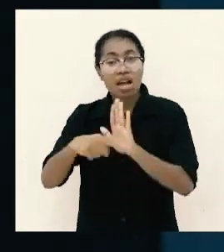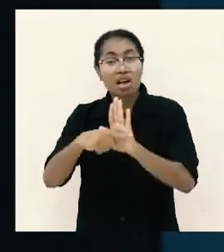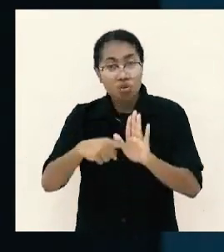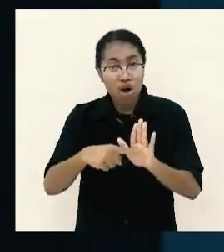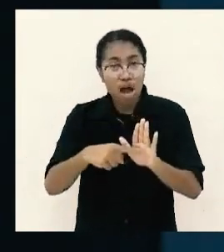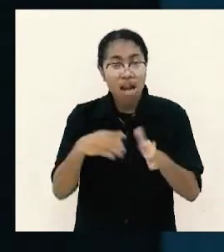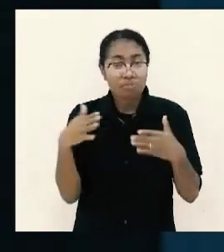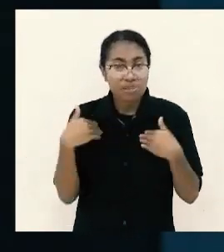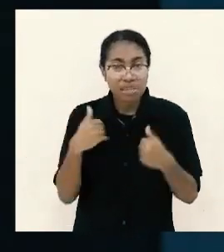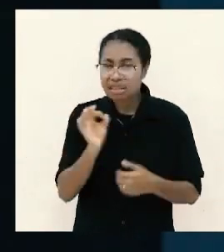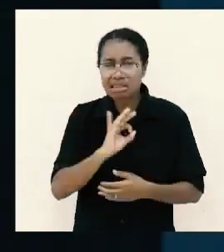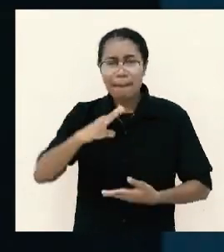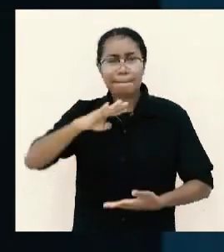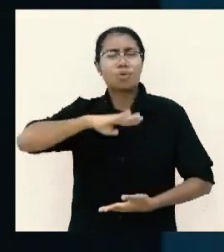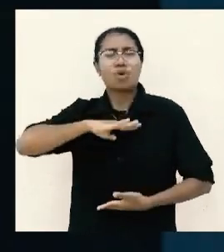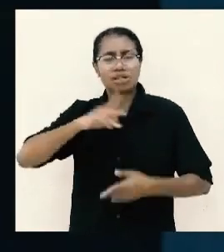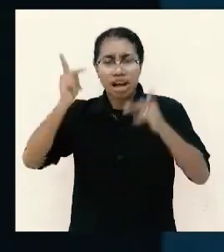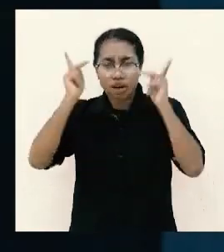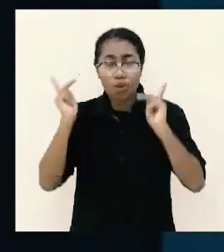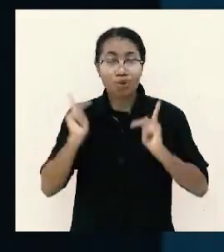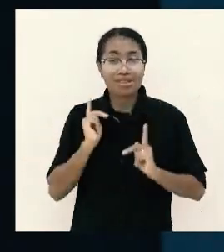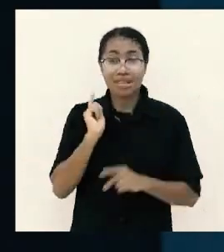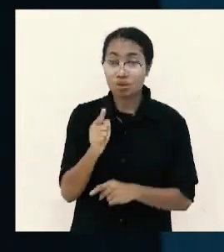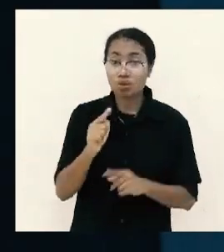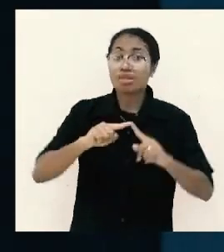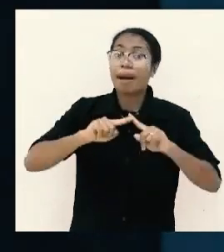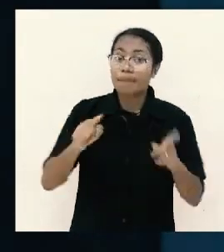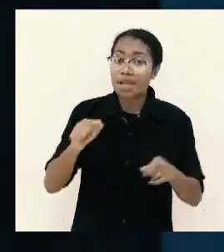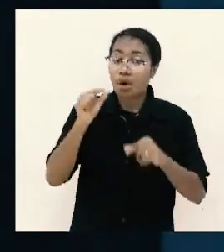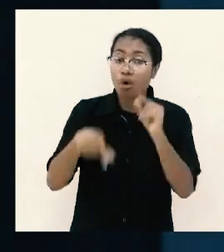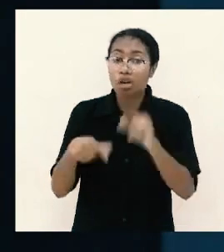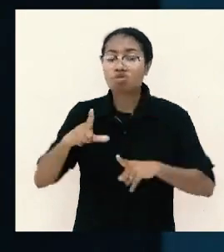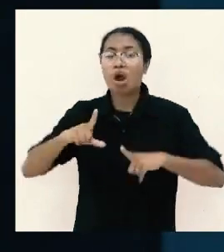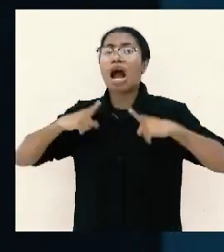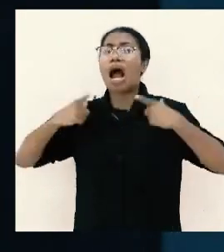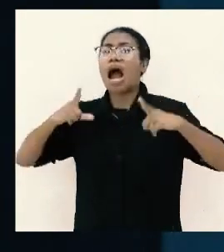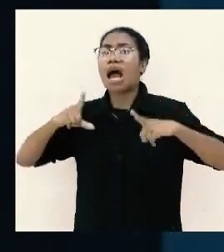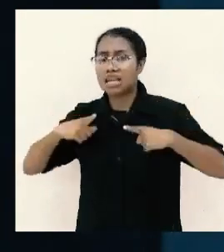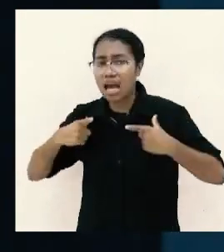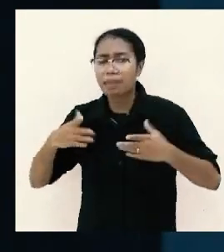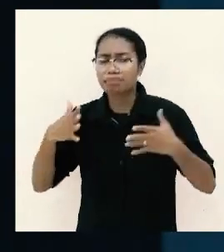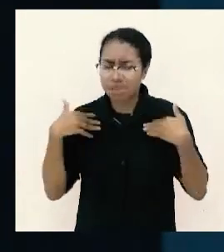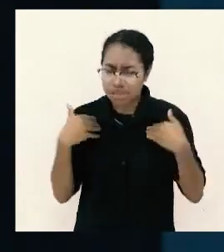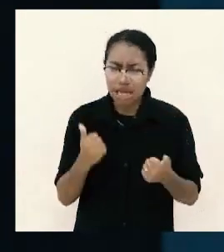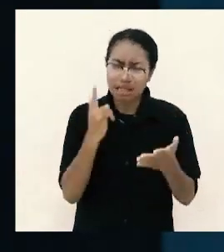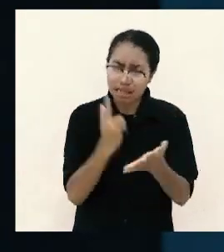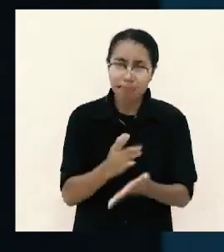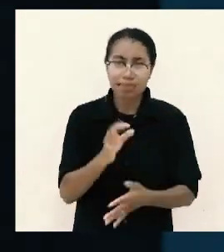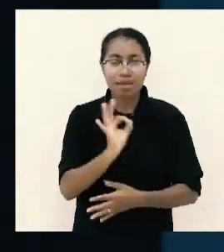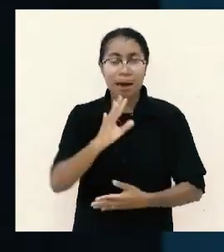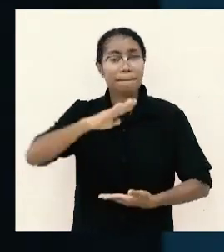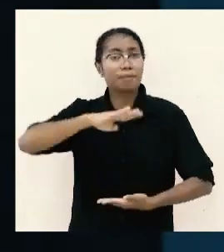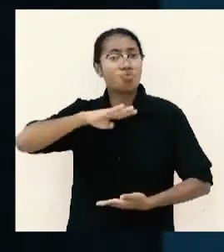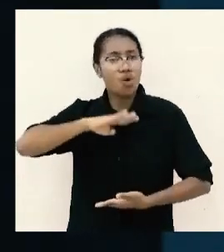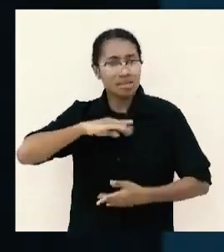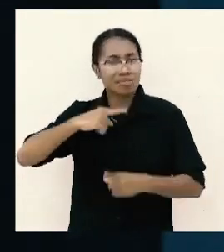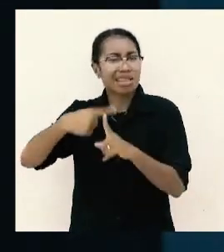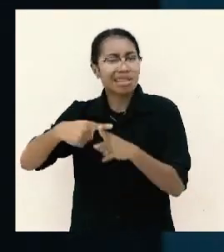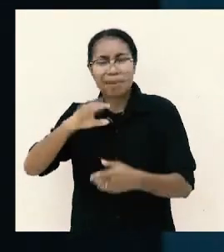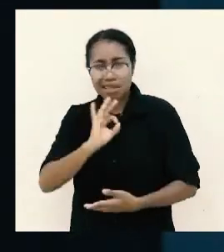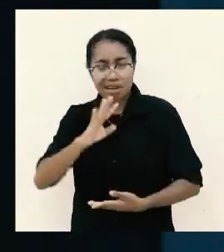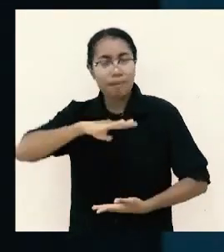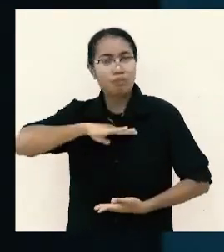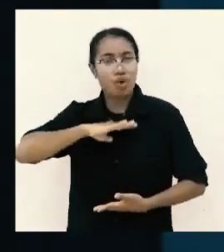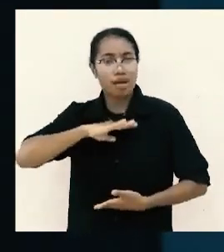bisa tidak puas dengan keadaannya tapi orang yang sudah kaya banyak duit bisa tetap tidak puas bahkan lebih tidak puas lagi